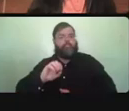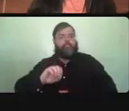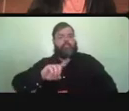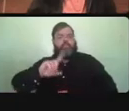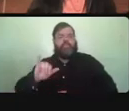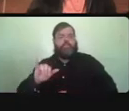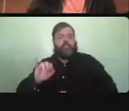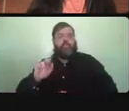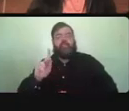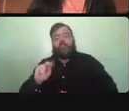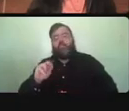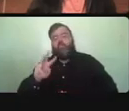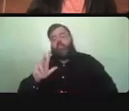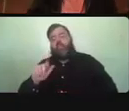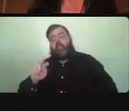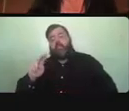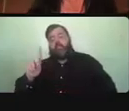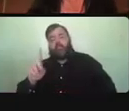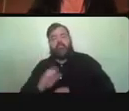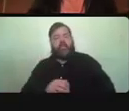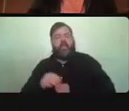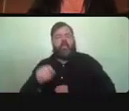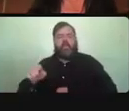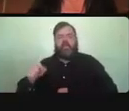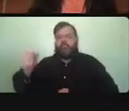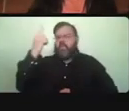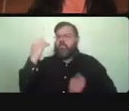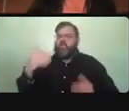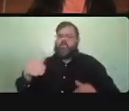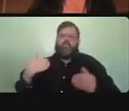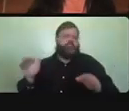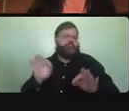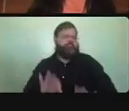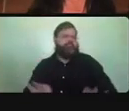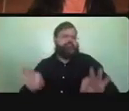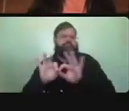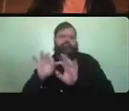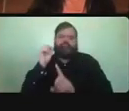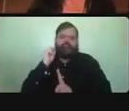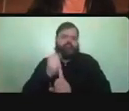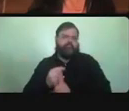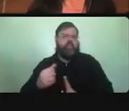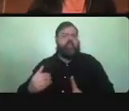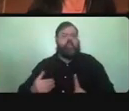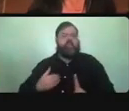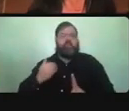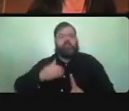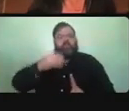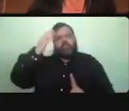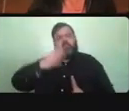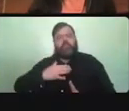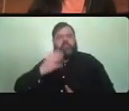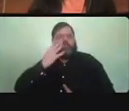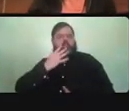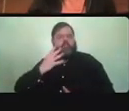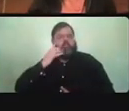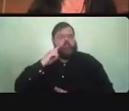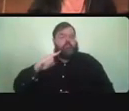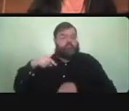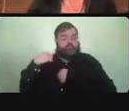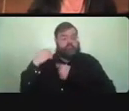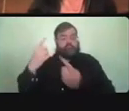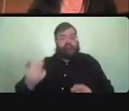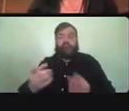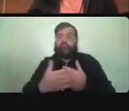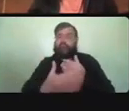kutoa maoni yao kuhusu shule hii ya Dubois. Na tunaona ya kuwa